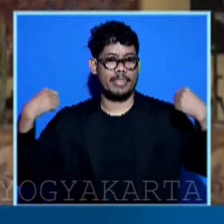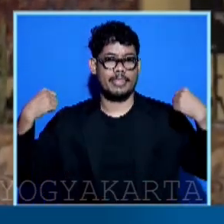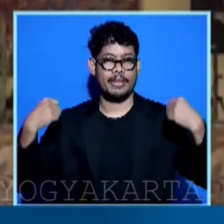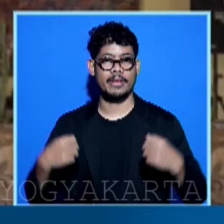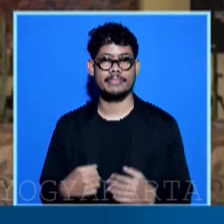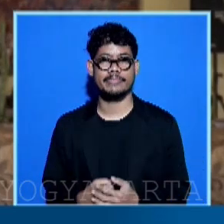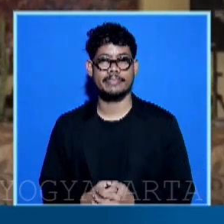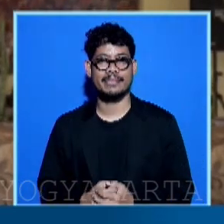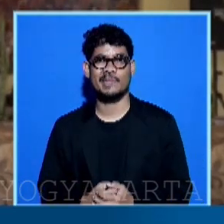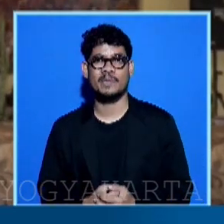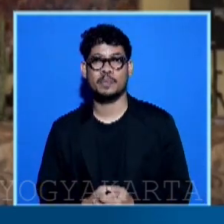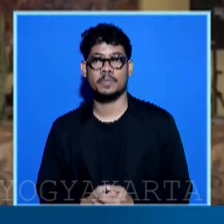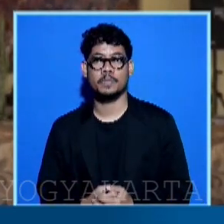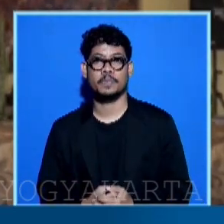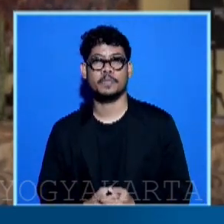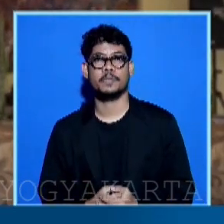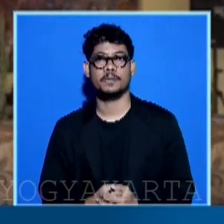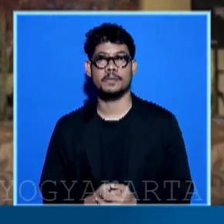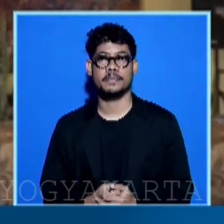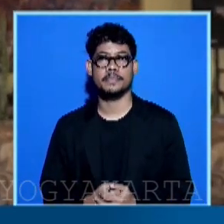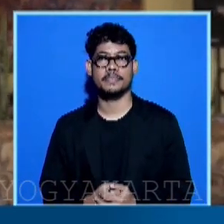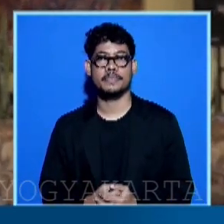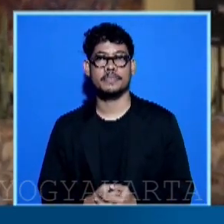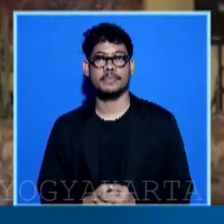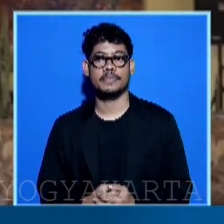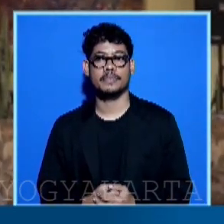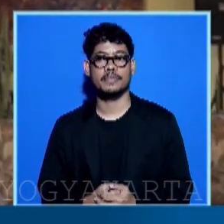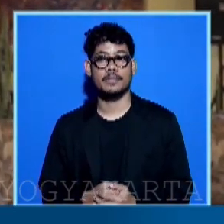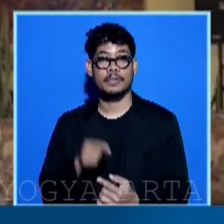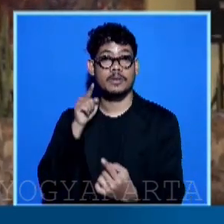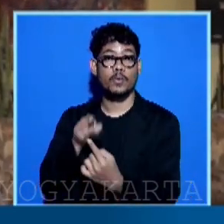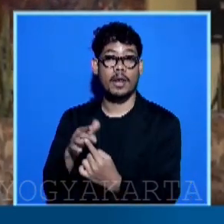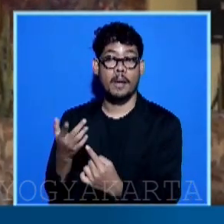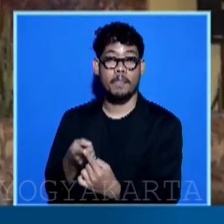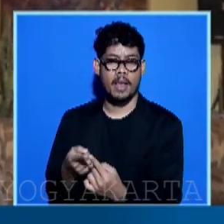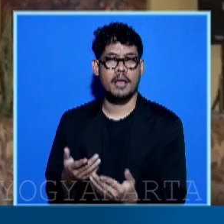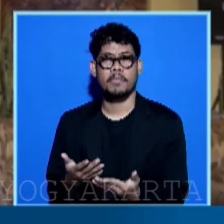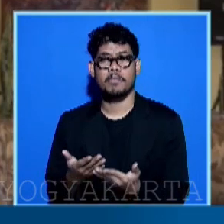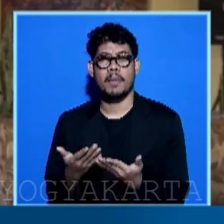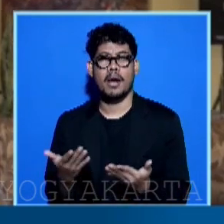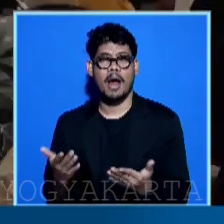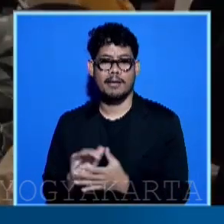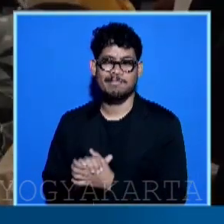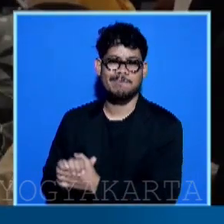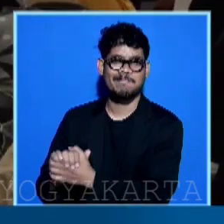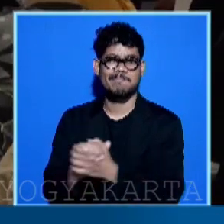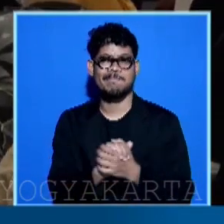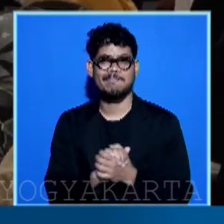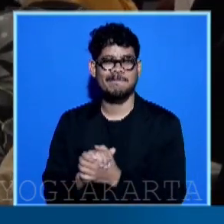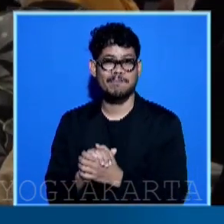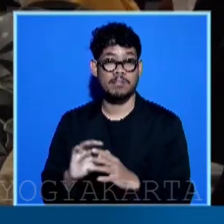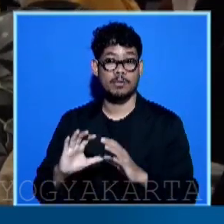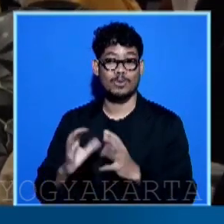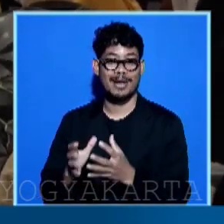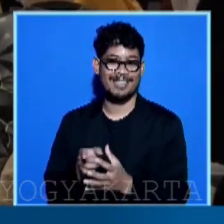Satria dan sawiji greget sengguk ramingkuh dan tujuannya Bagaimana terciptanya perdamaian dan Harmoni dunia healing for a